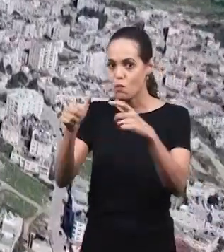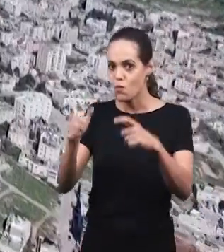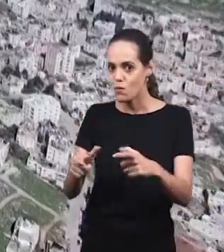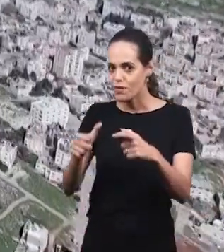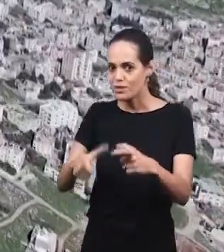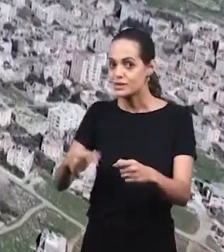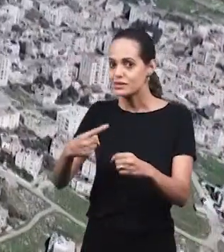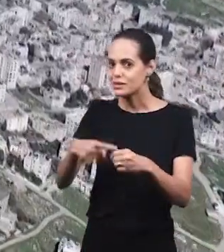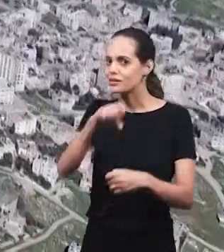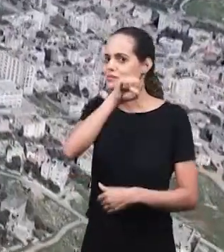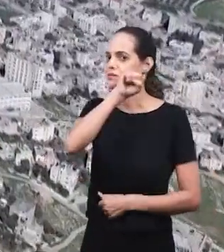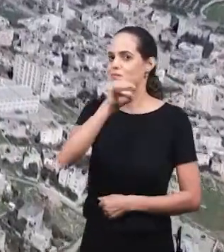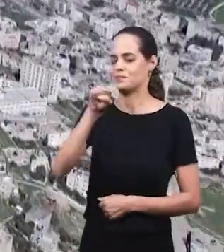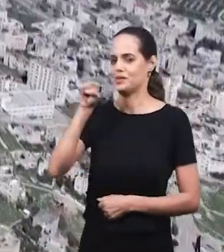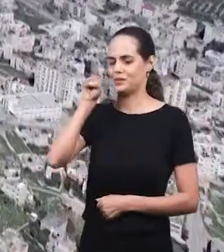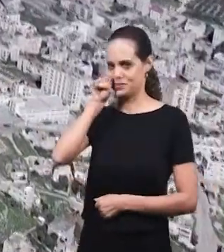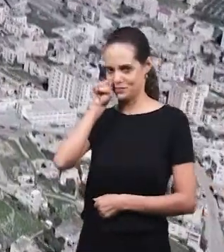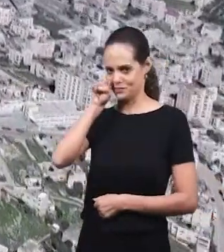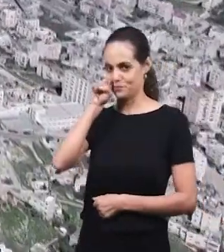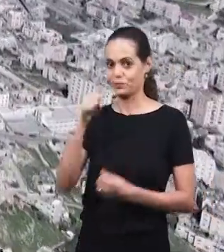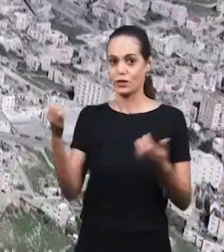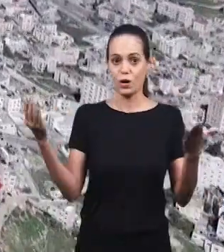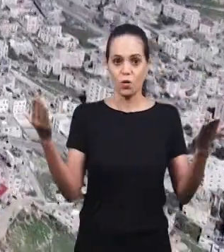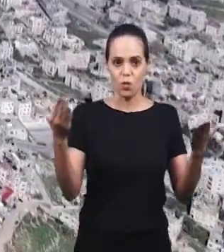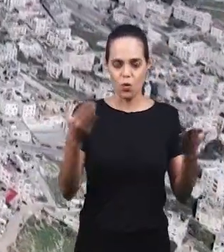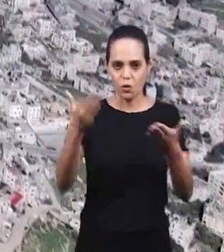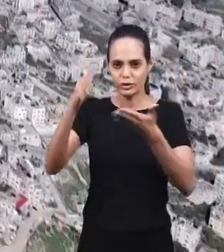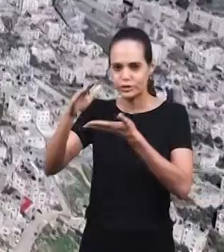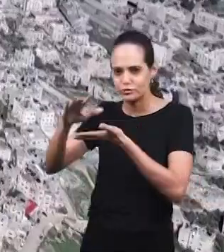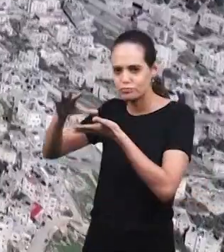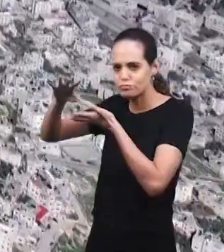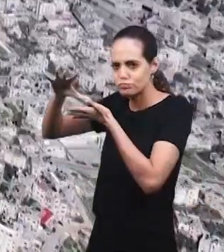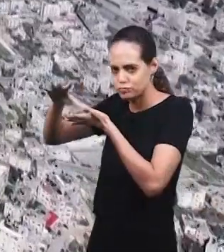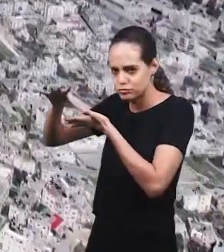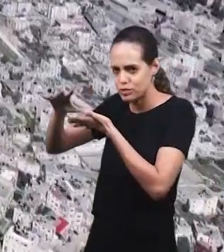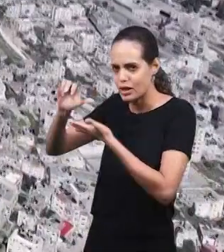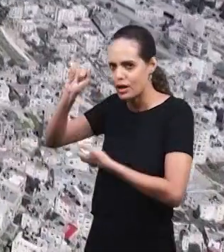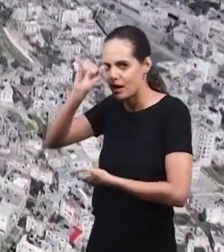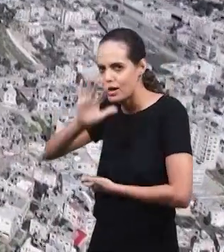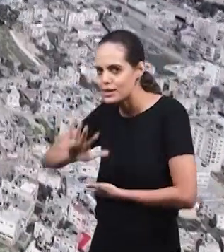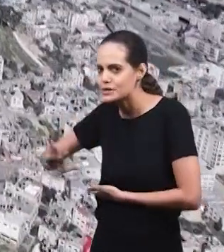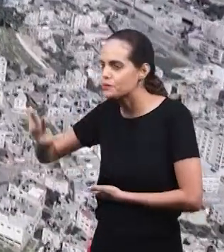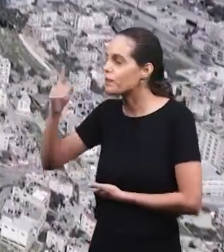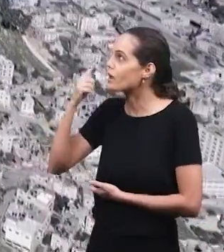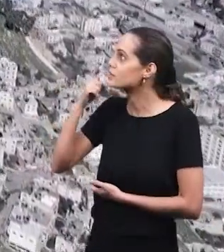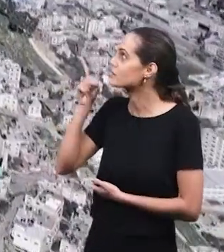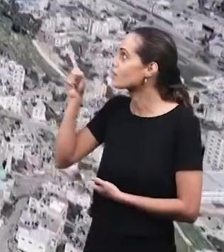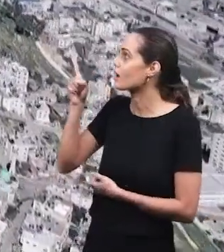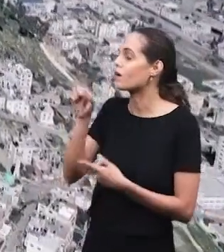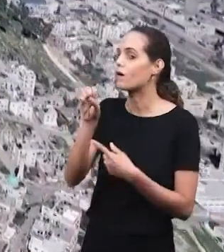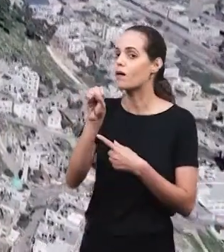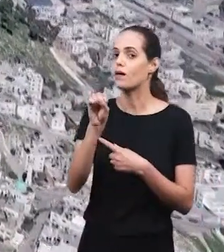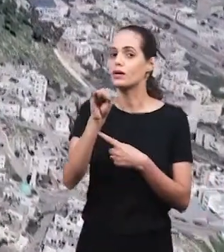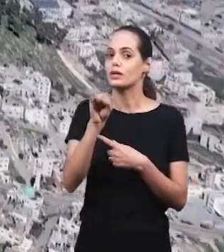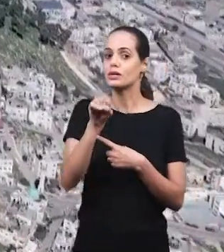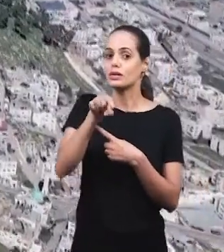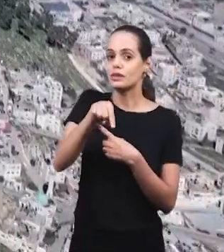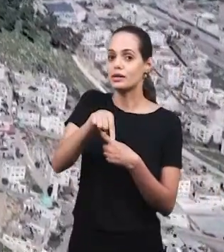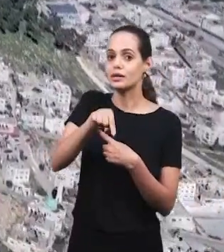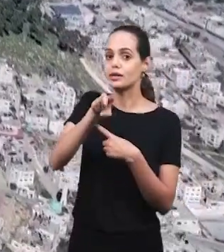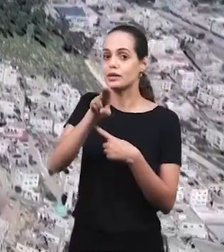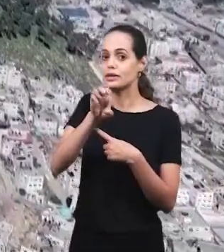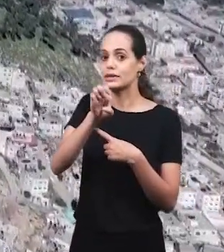Cela nous montre l'élection. Voilà, ici on voit une vue de la région de Sichem dans les